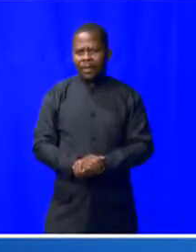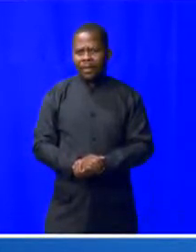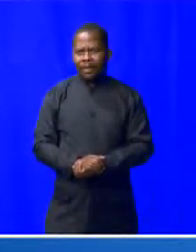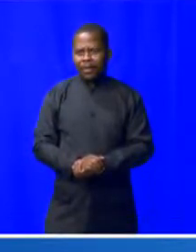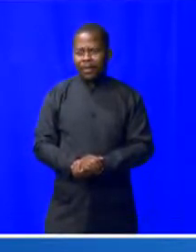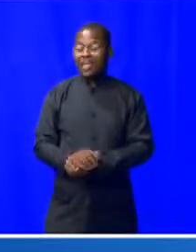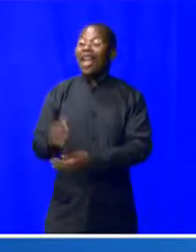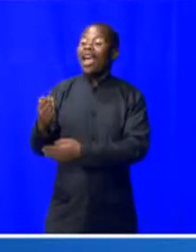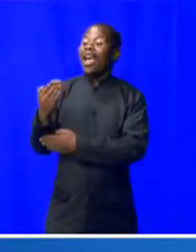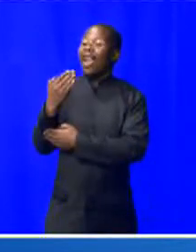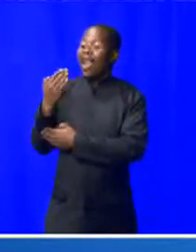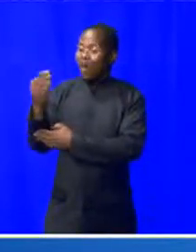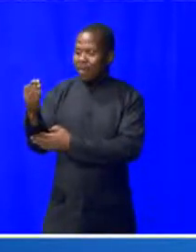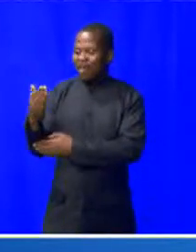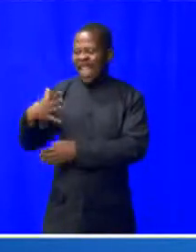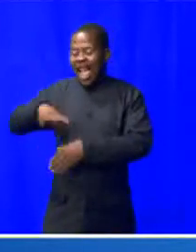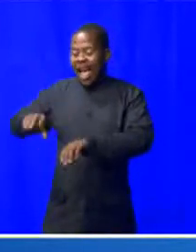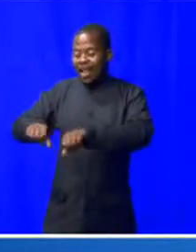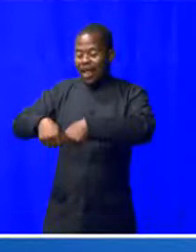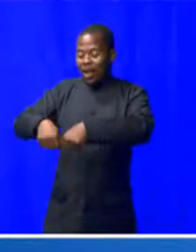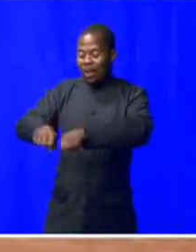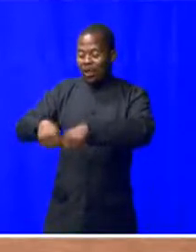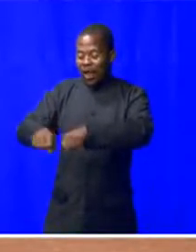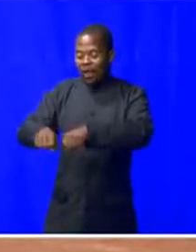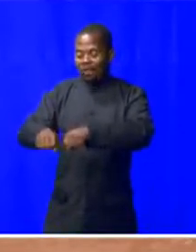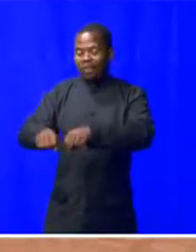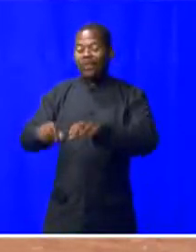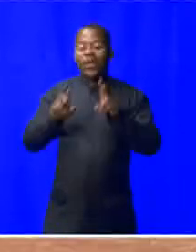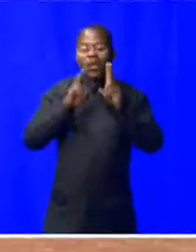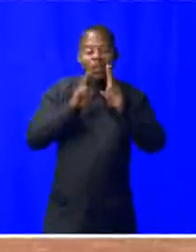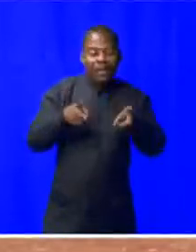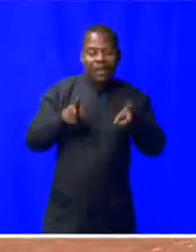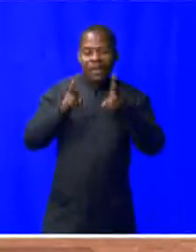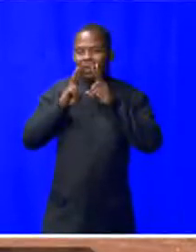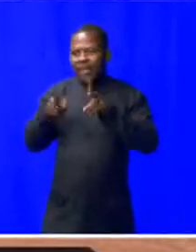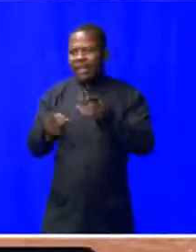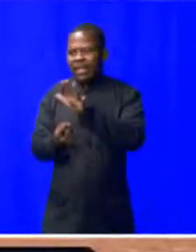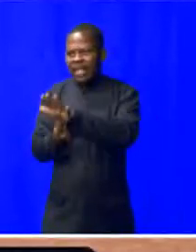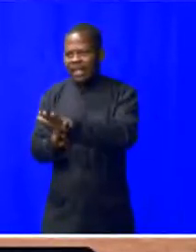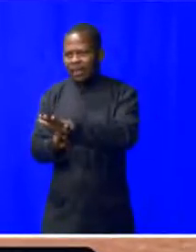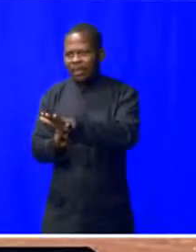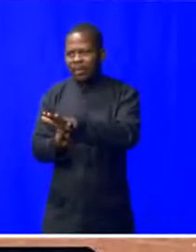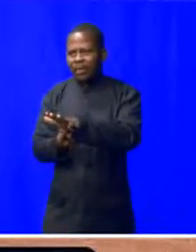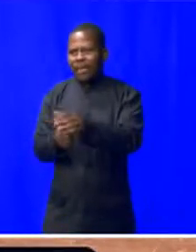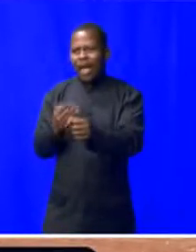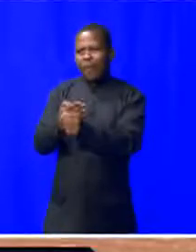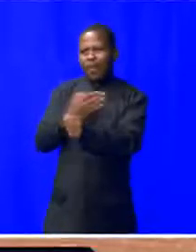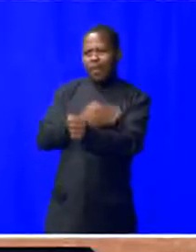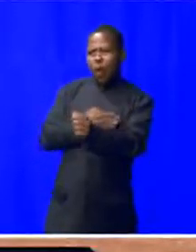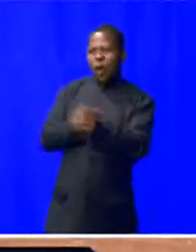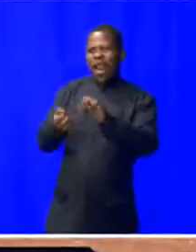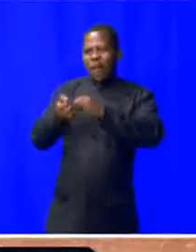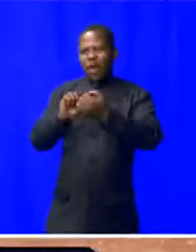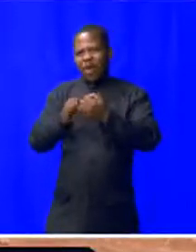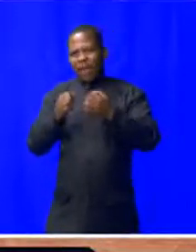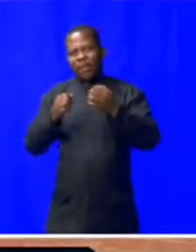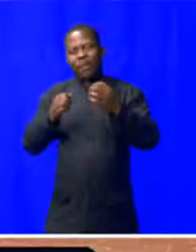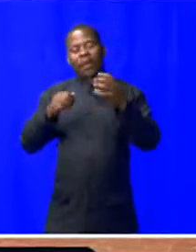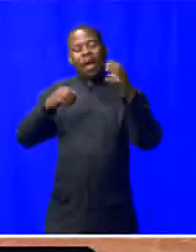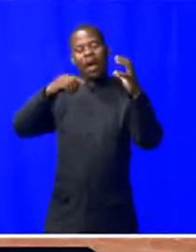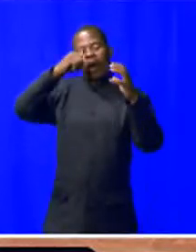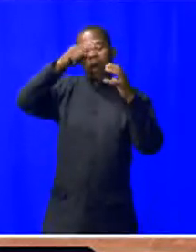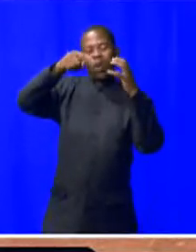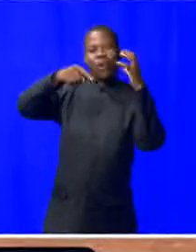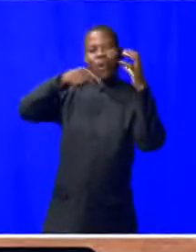Ngiyabonga kakhulu Sifiso letinye tinkhundla lapho khona sitawuya khona uke walahleka Sifiso ngangakuva kahle kepha na